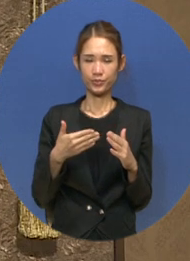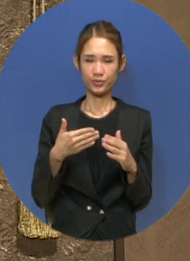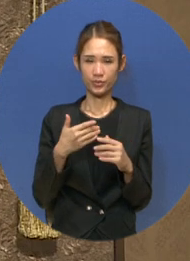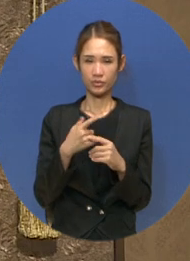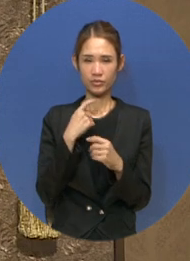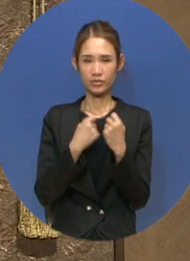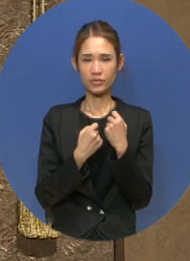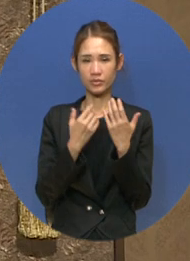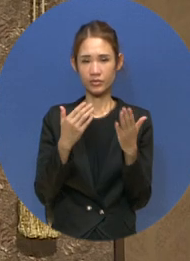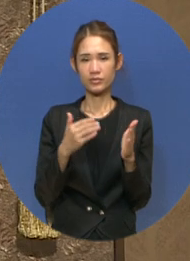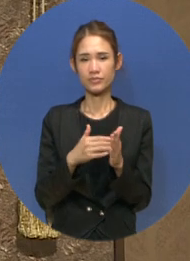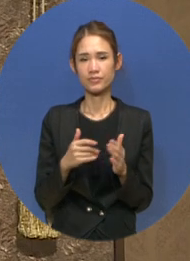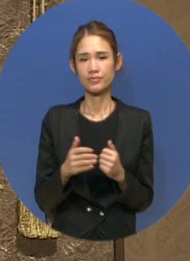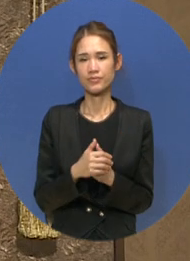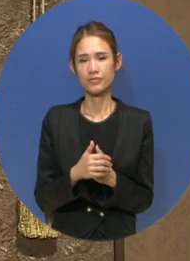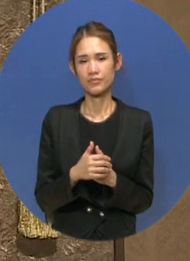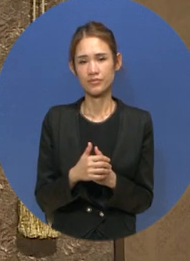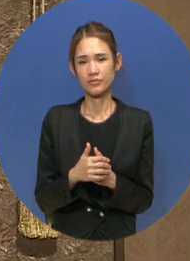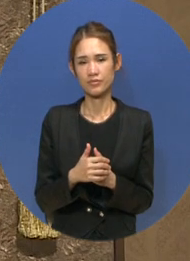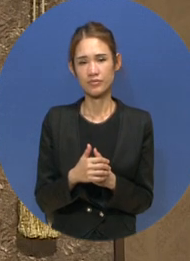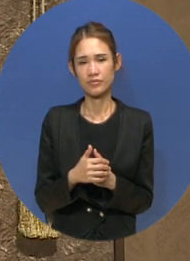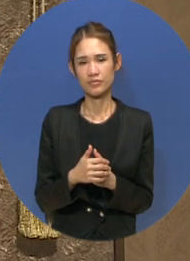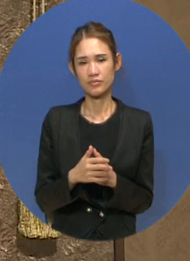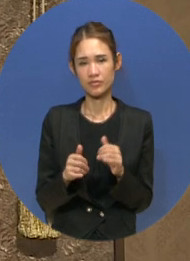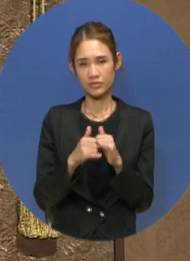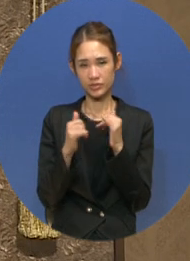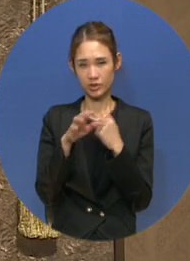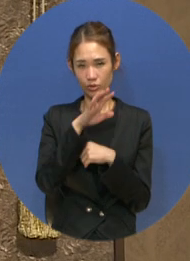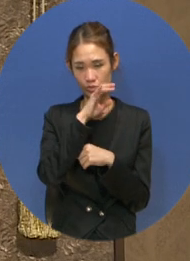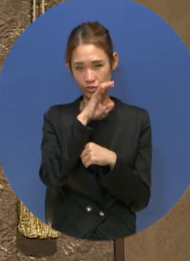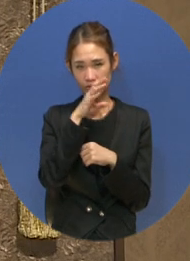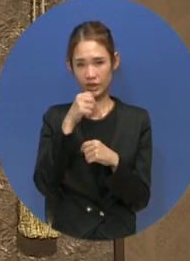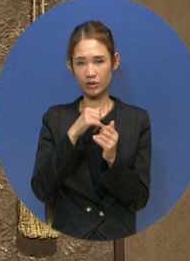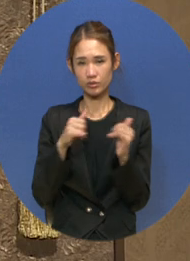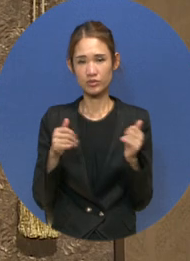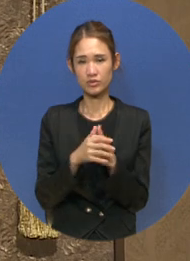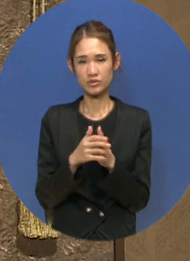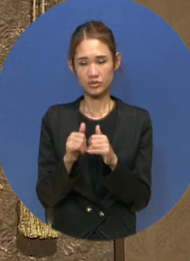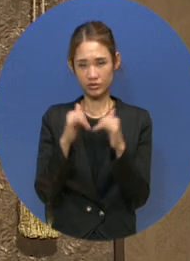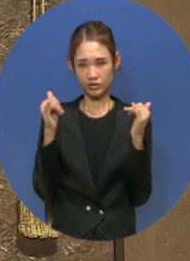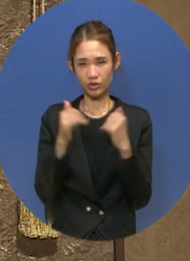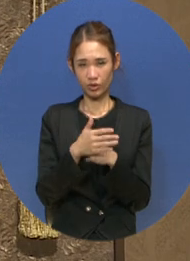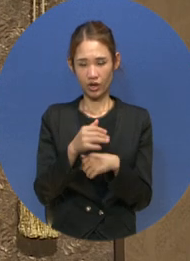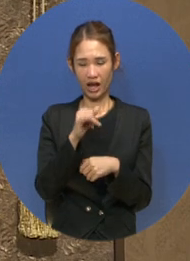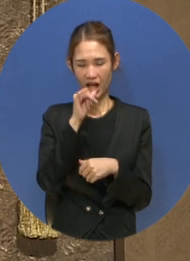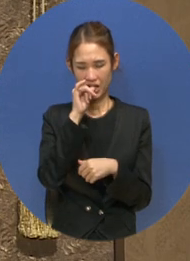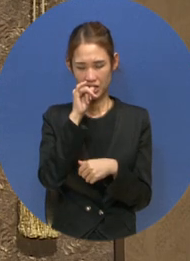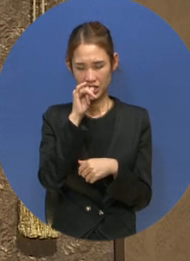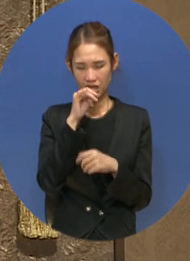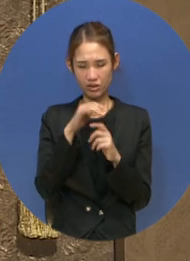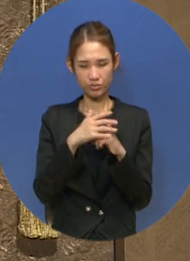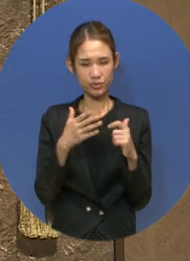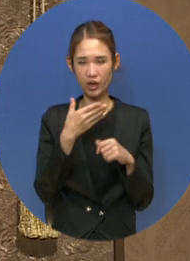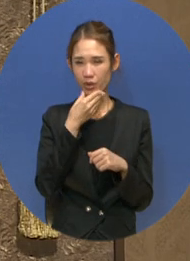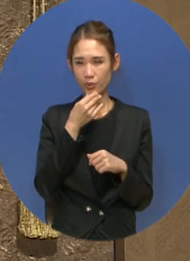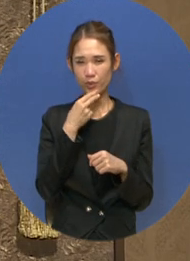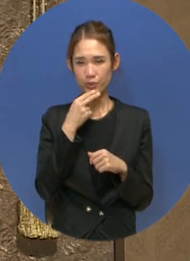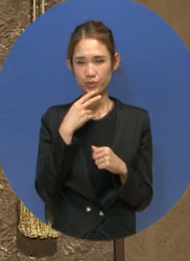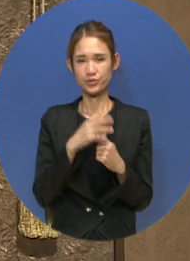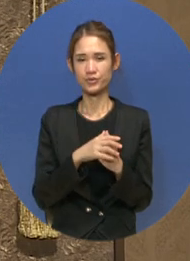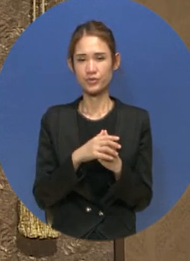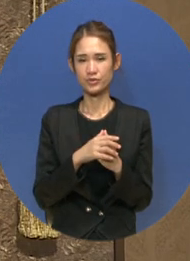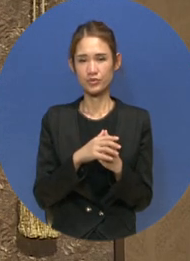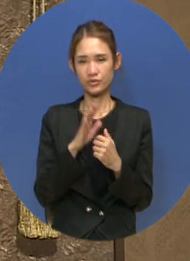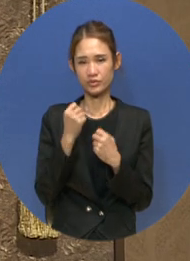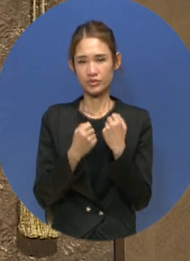수 있다라고 얘기할 수 있습니다. 사회적 불만을 가진 분들이 있는 사회는 결코 행복한 사회가 될 수 없습니다.